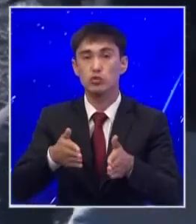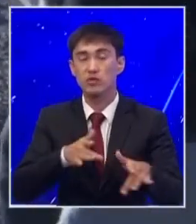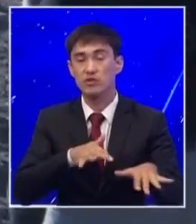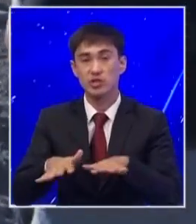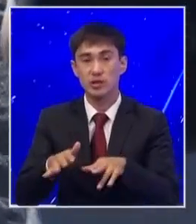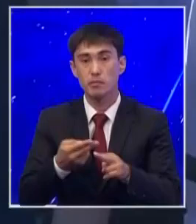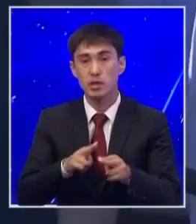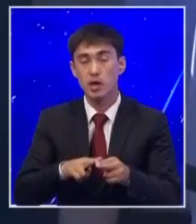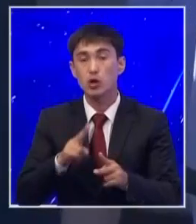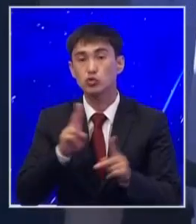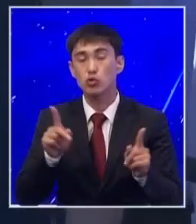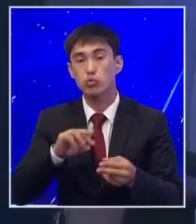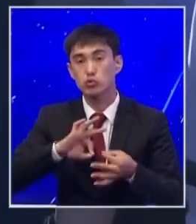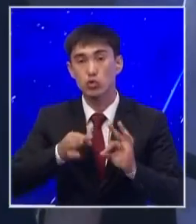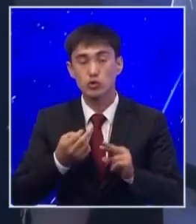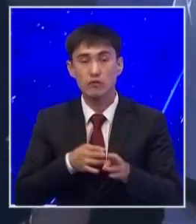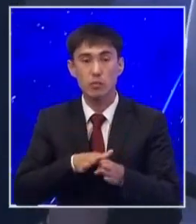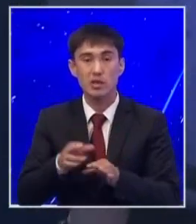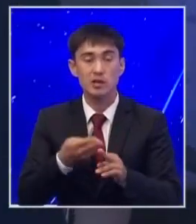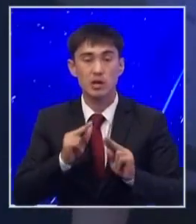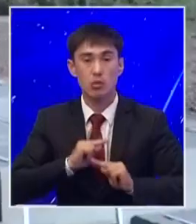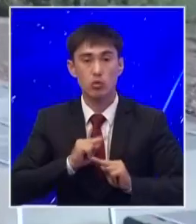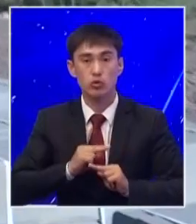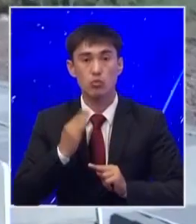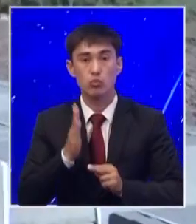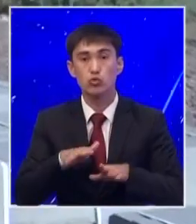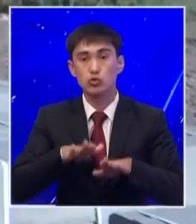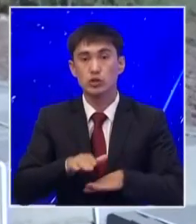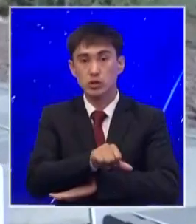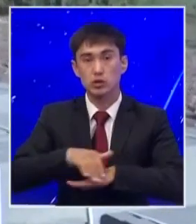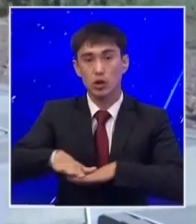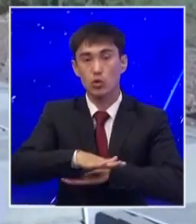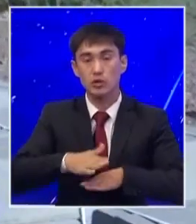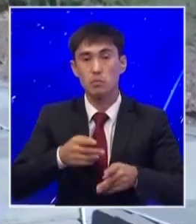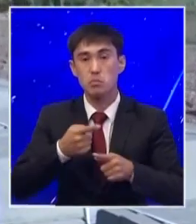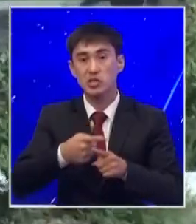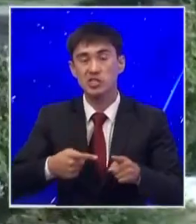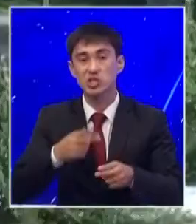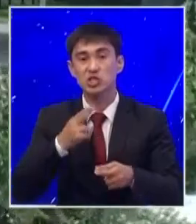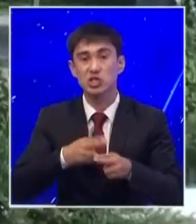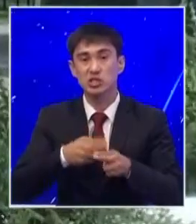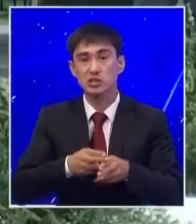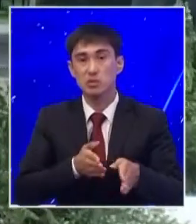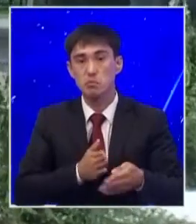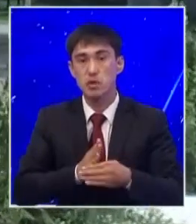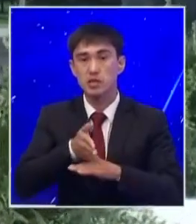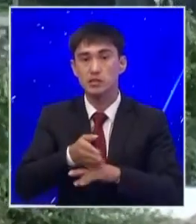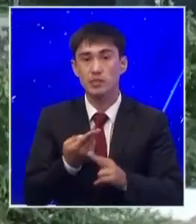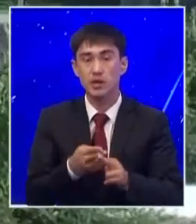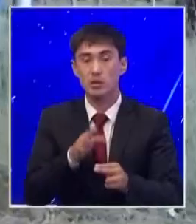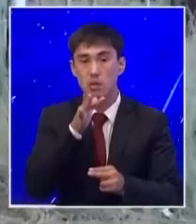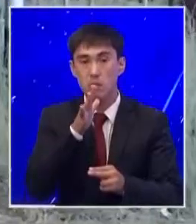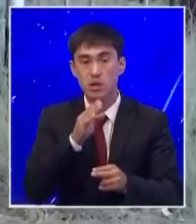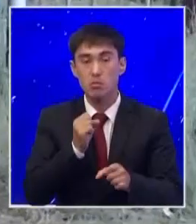движение. Причем особую сложность выполнения этой работы представляет участок дороги на пересечении с железнодорожным переездом. На данный